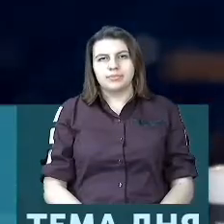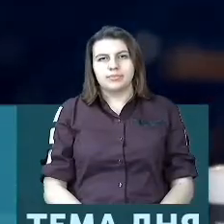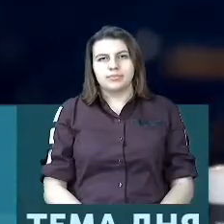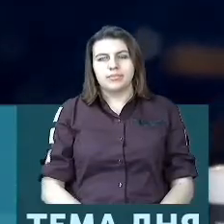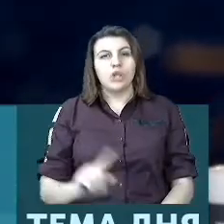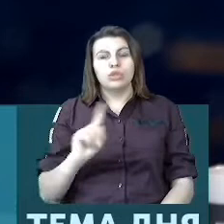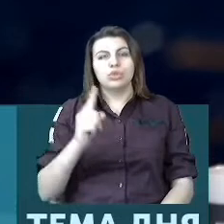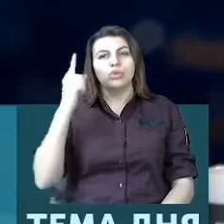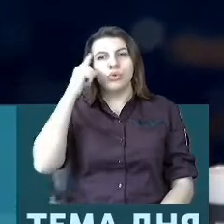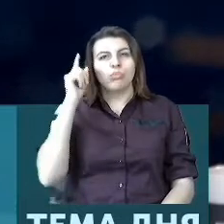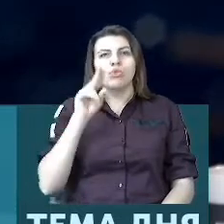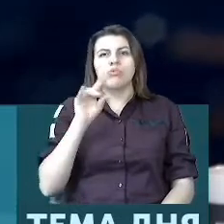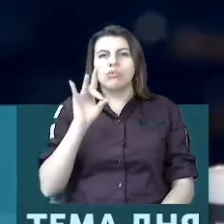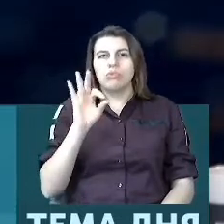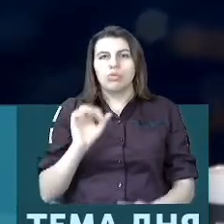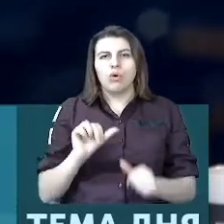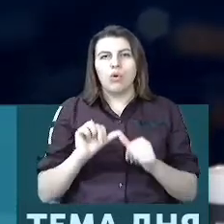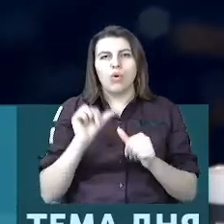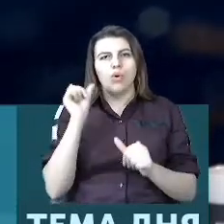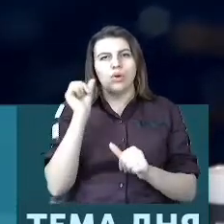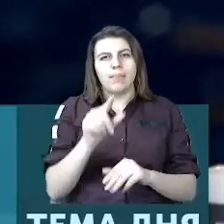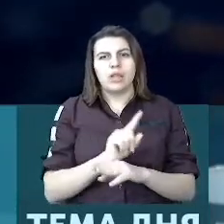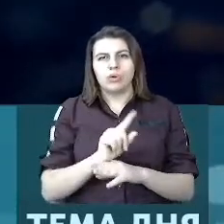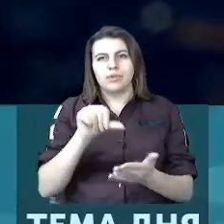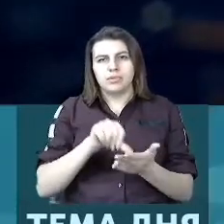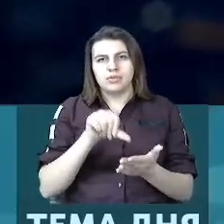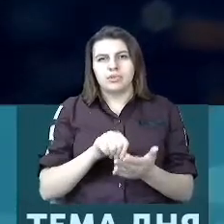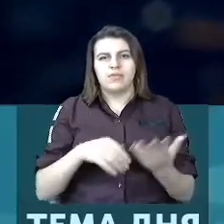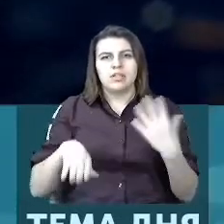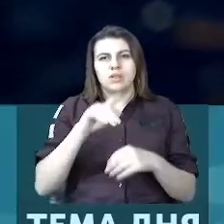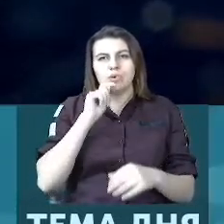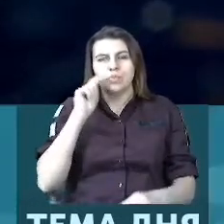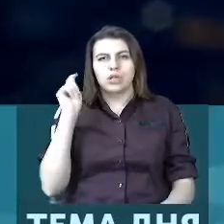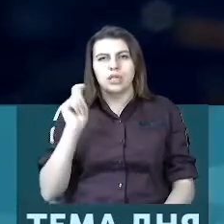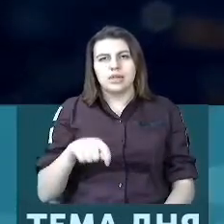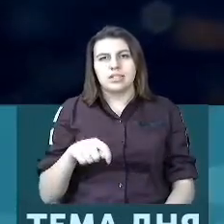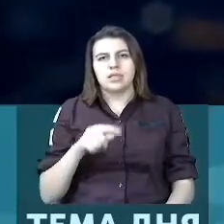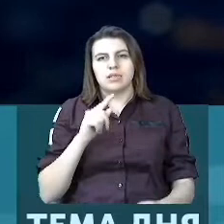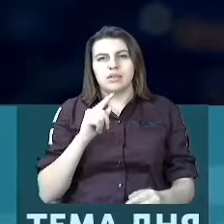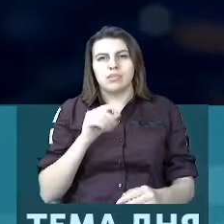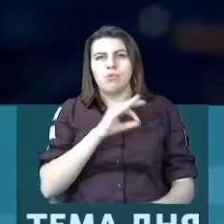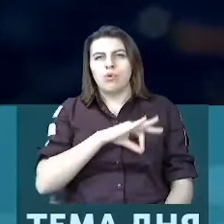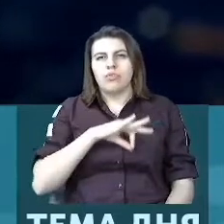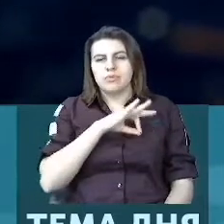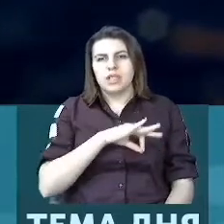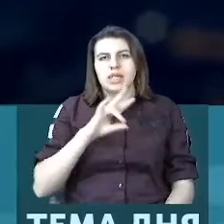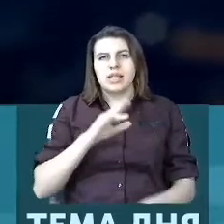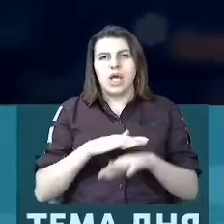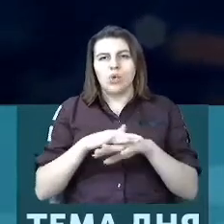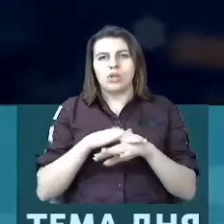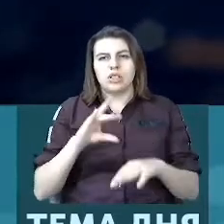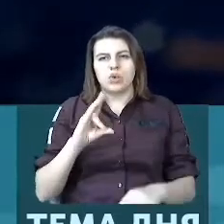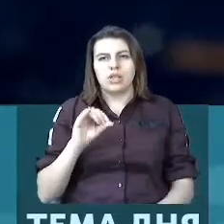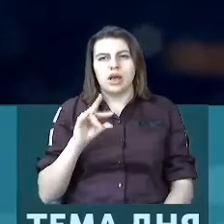Що думають про окремі норми представники Всеукраїнської профспілки «Народна солідарність»? Обговоримо з головою Маріупольського